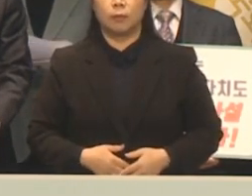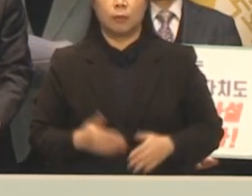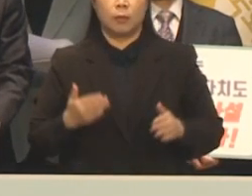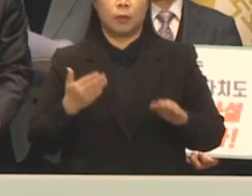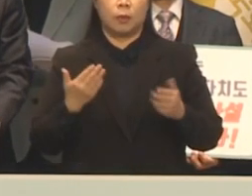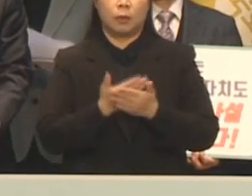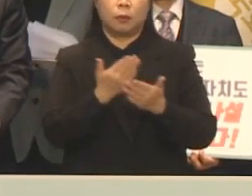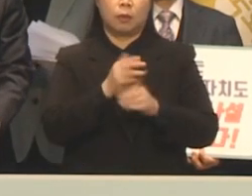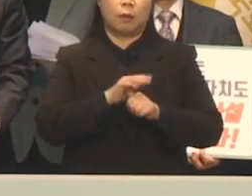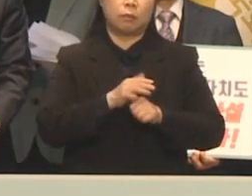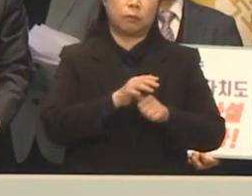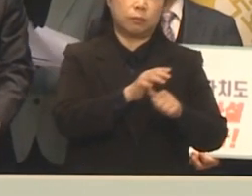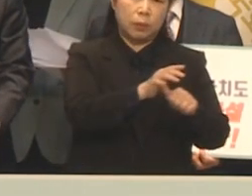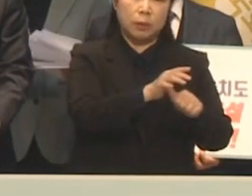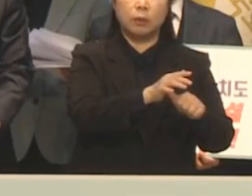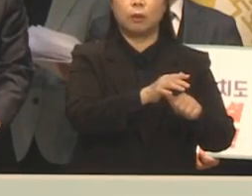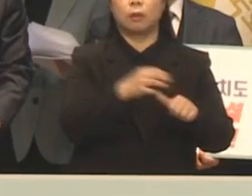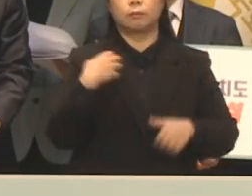저성장의 무거운 짐을